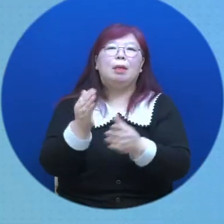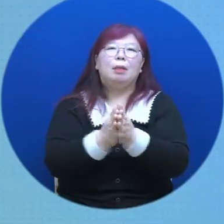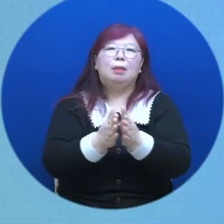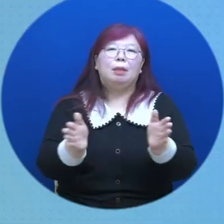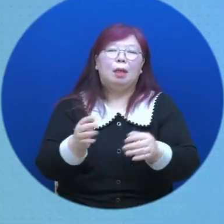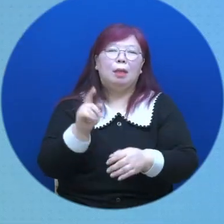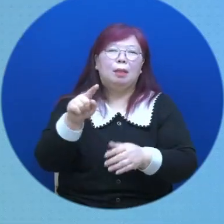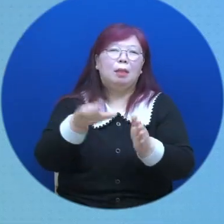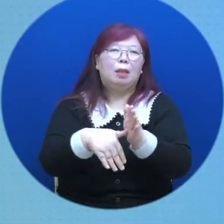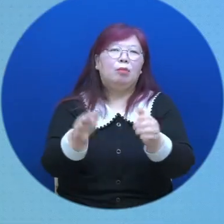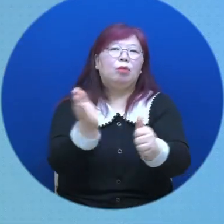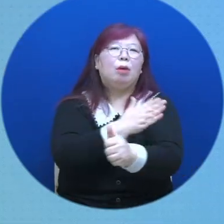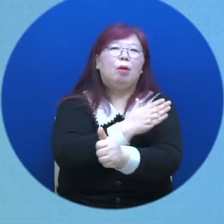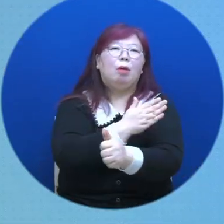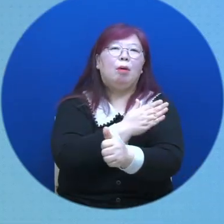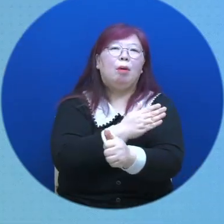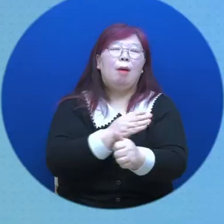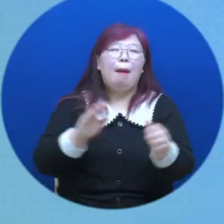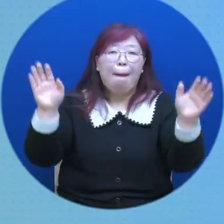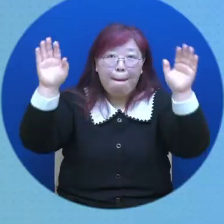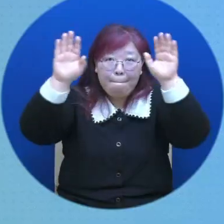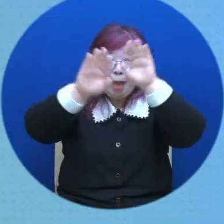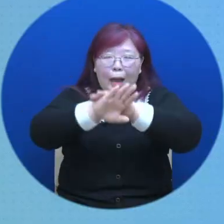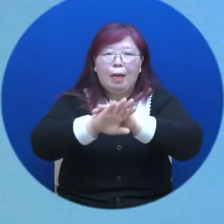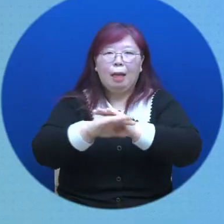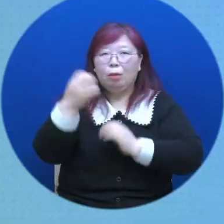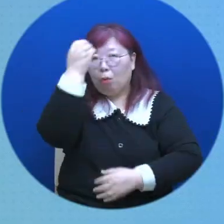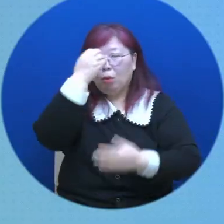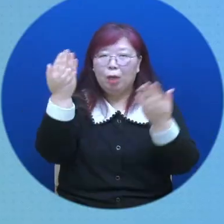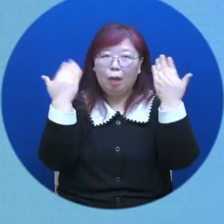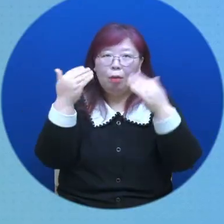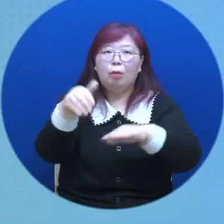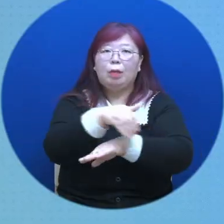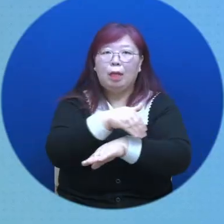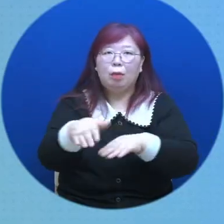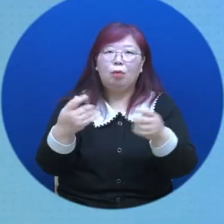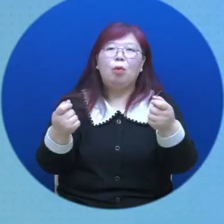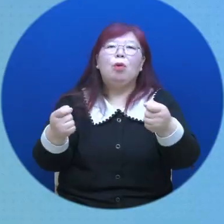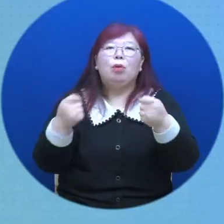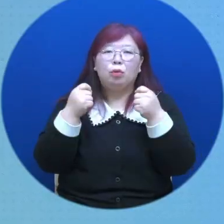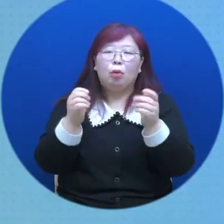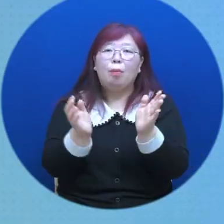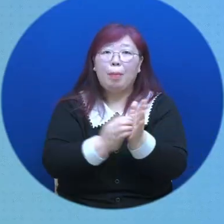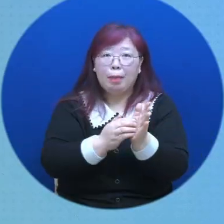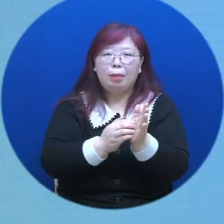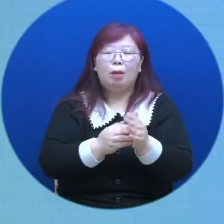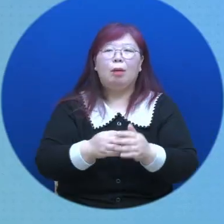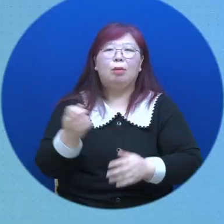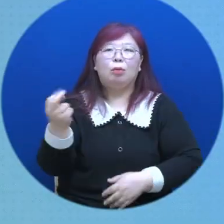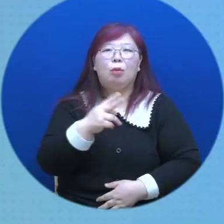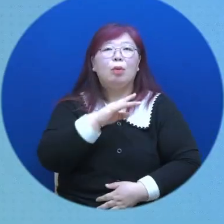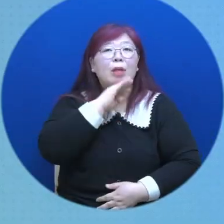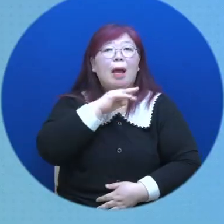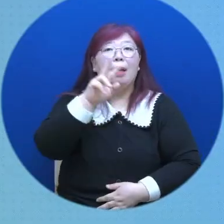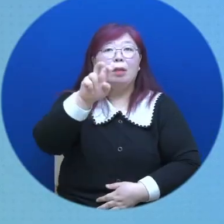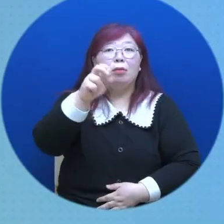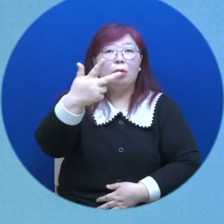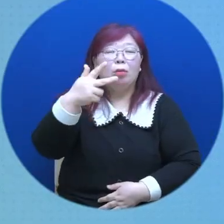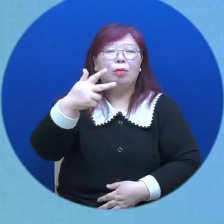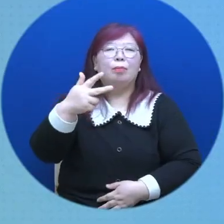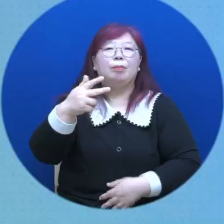그리하여 그때부터 야간 고등학교에 다니면서 고등학교를 졸업했어요. 그리고 27살